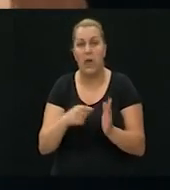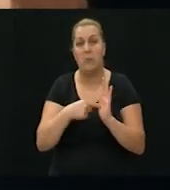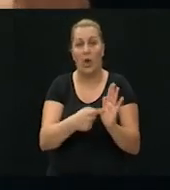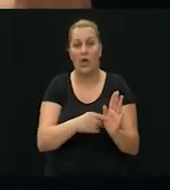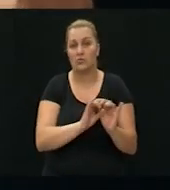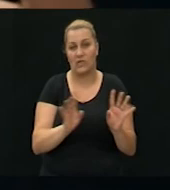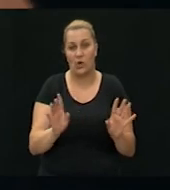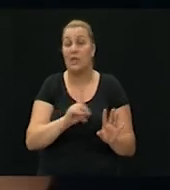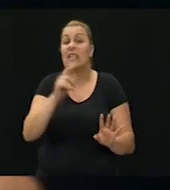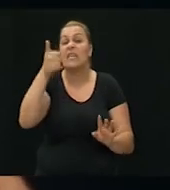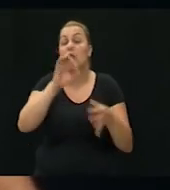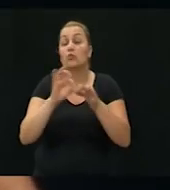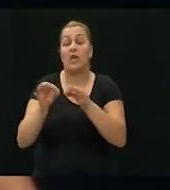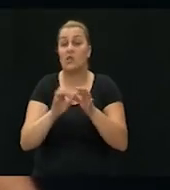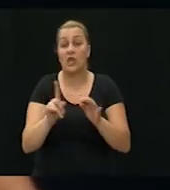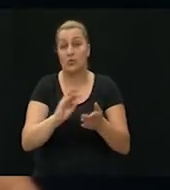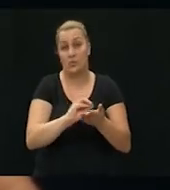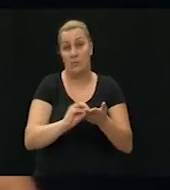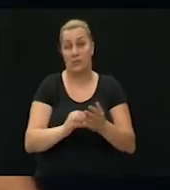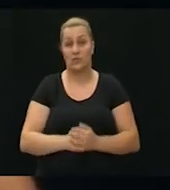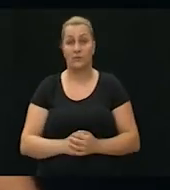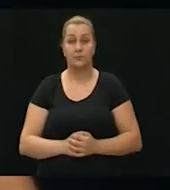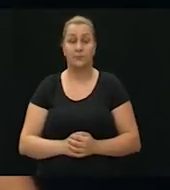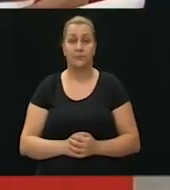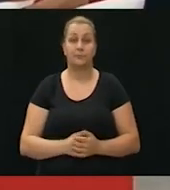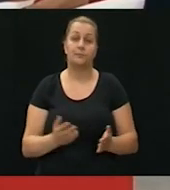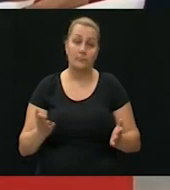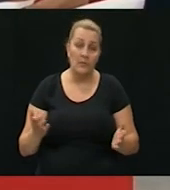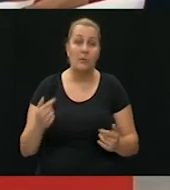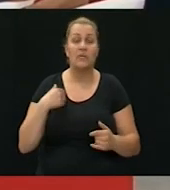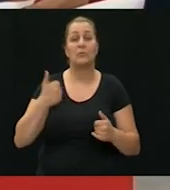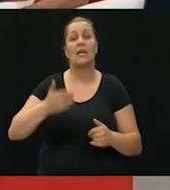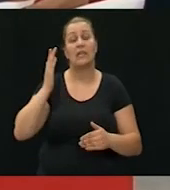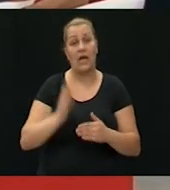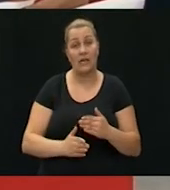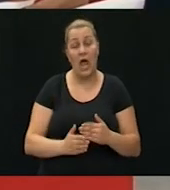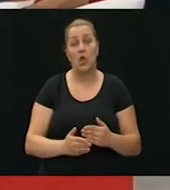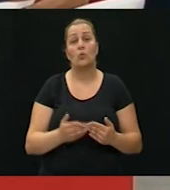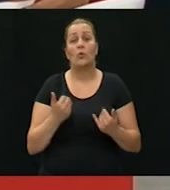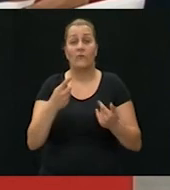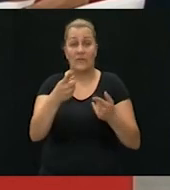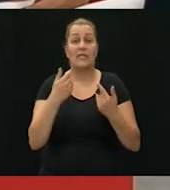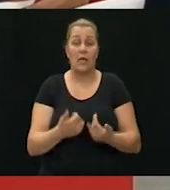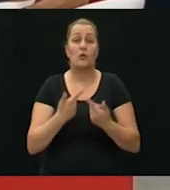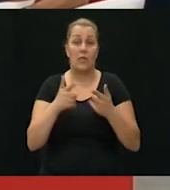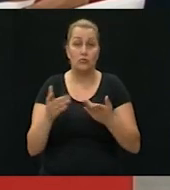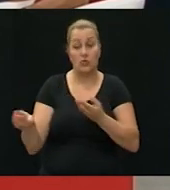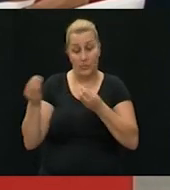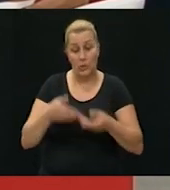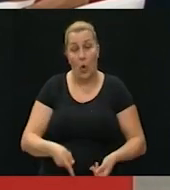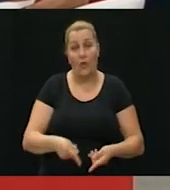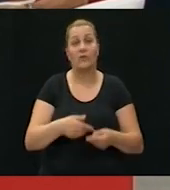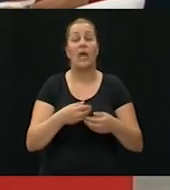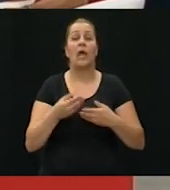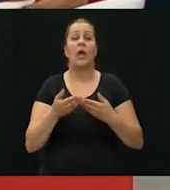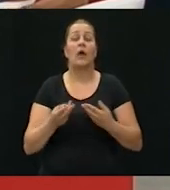ovakva jednu rečenicu u bilo kojoj mediji. A evo, na kraju smo, evo, vi ste zato zaslužili biti gosti prve crte, a oni ne mogu nikad